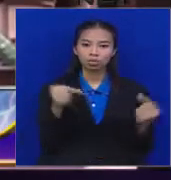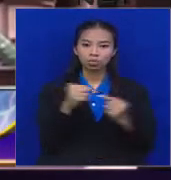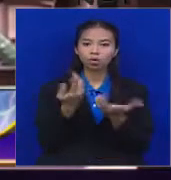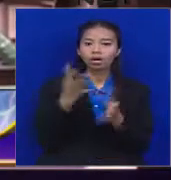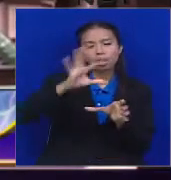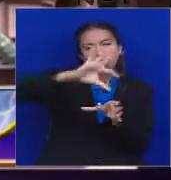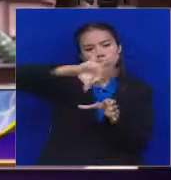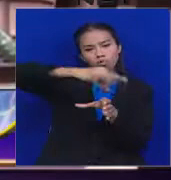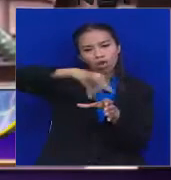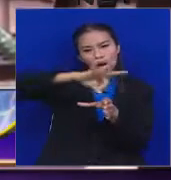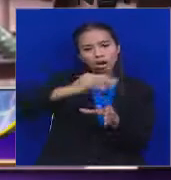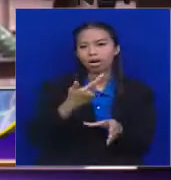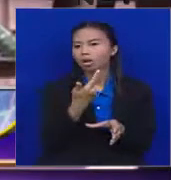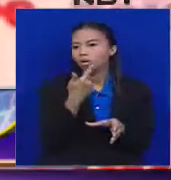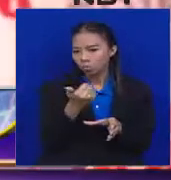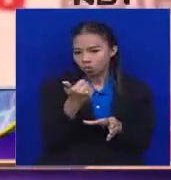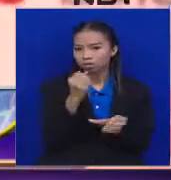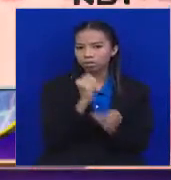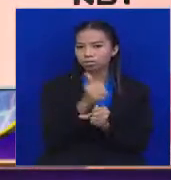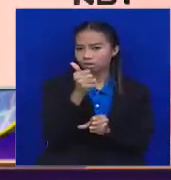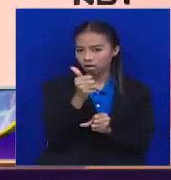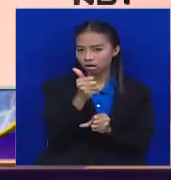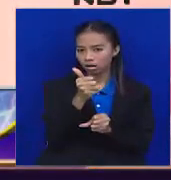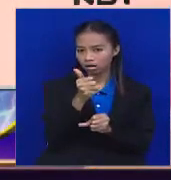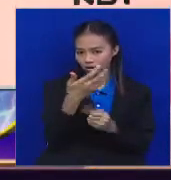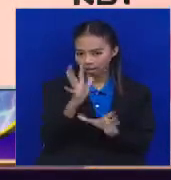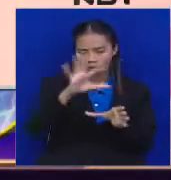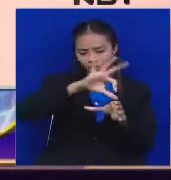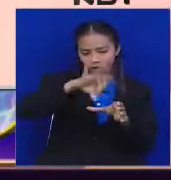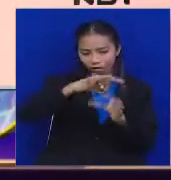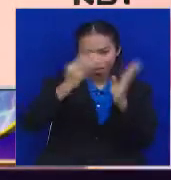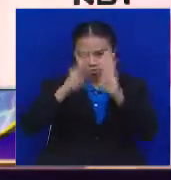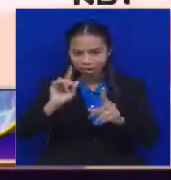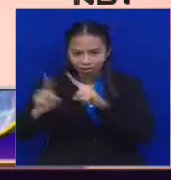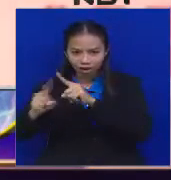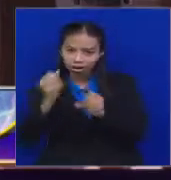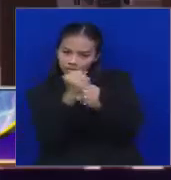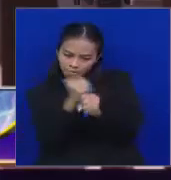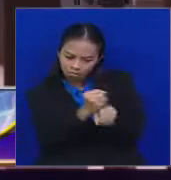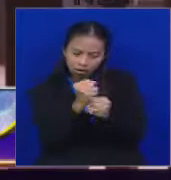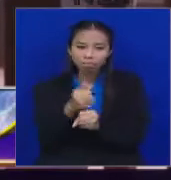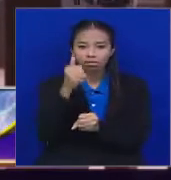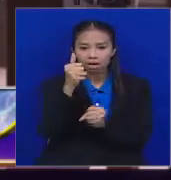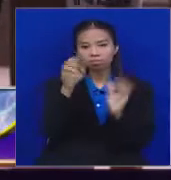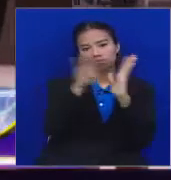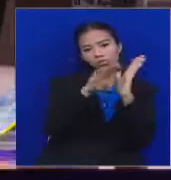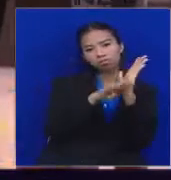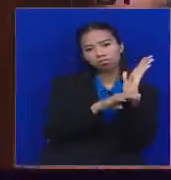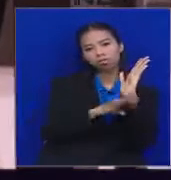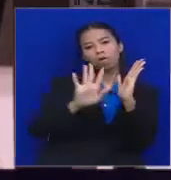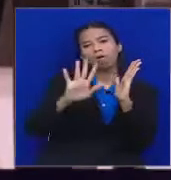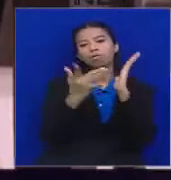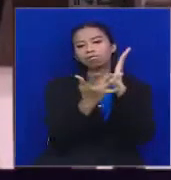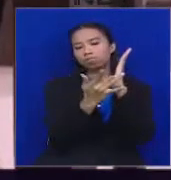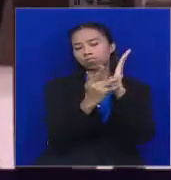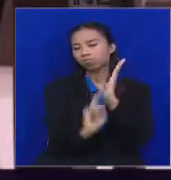แฟให้มีรสชาติน่ารับประทานแถมยังแต่งหน้ากาแฟได้ด้วยซึ่งก็เป็นการทำงานตามขั้นตอนของเทคโนโลยีส